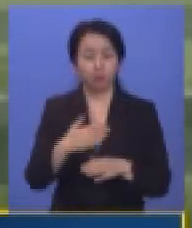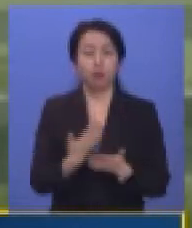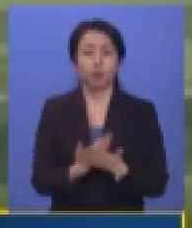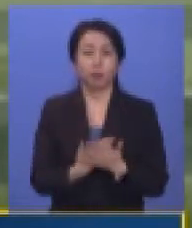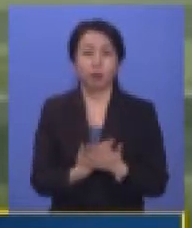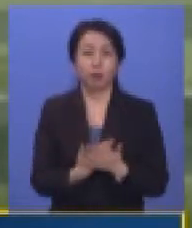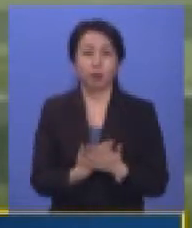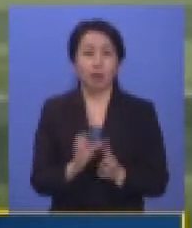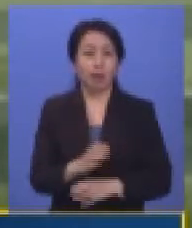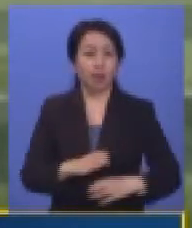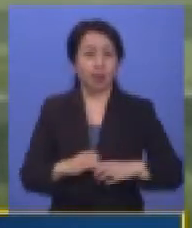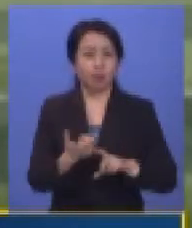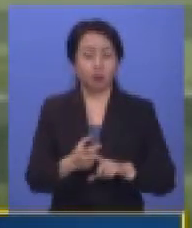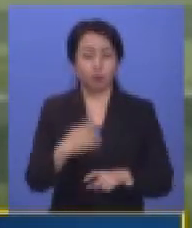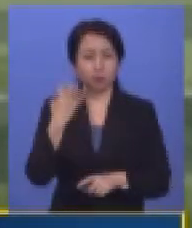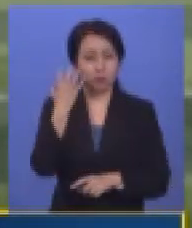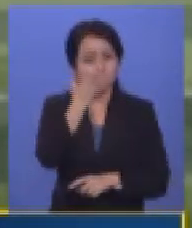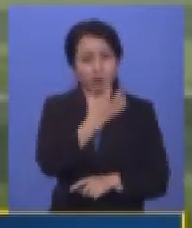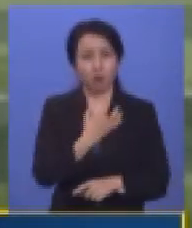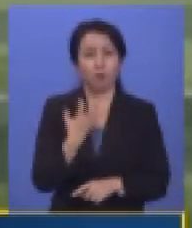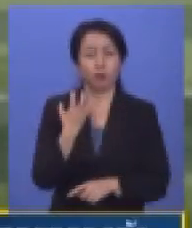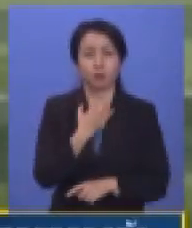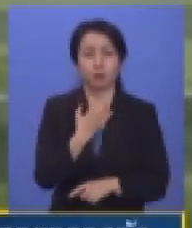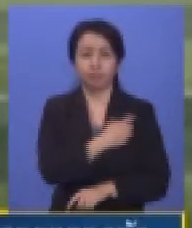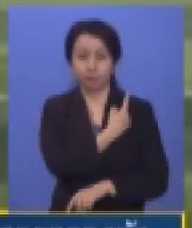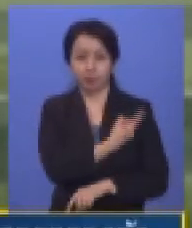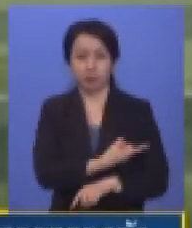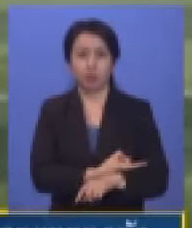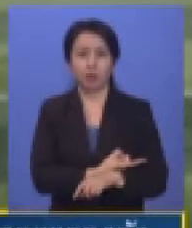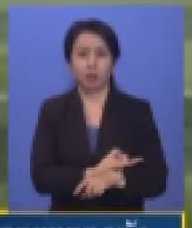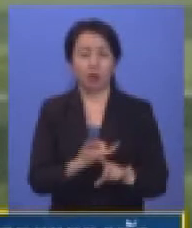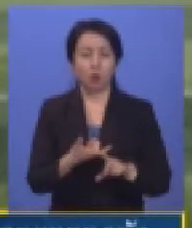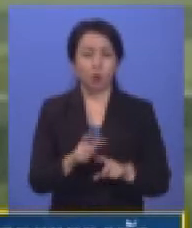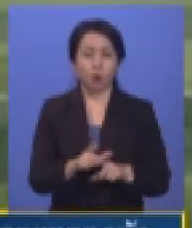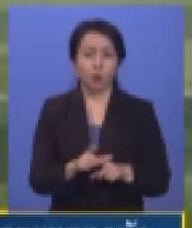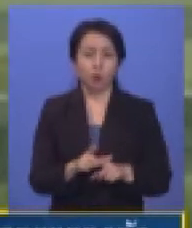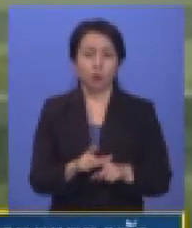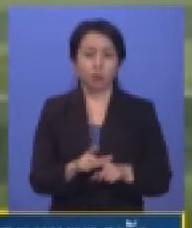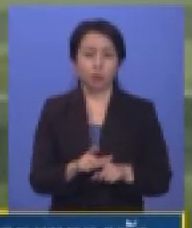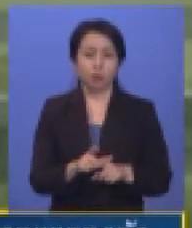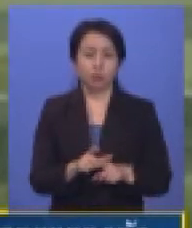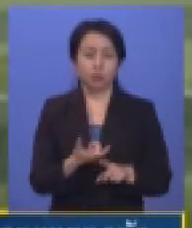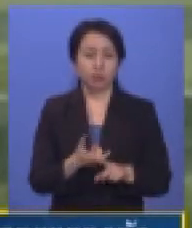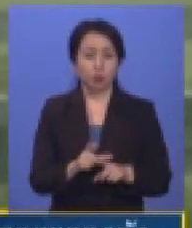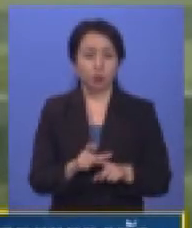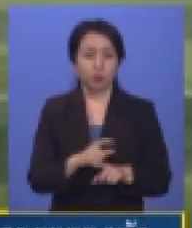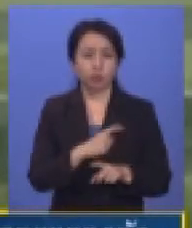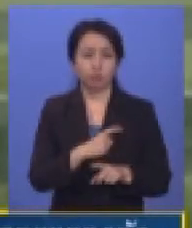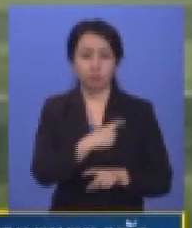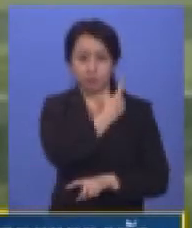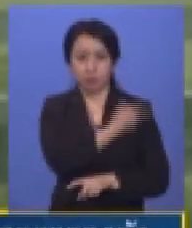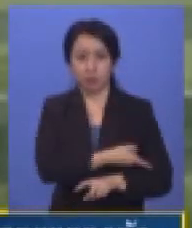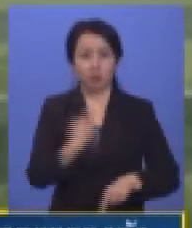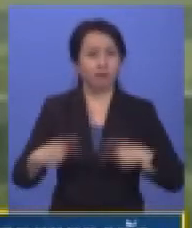команда очень серьезно у них общем-то очень серьёзные футболисты очень